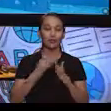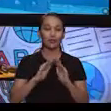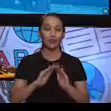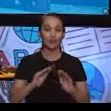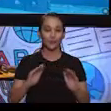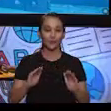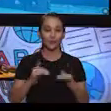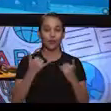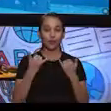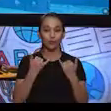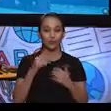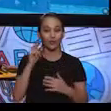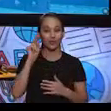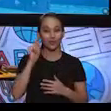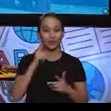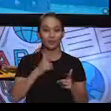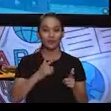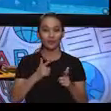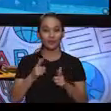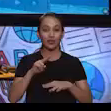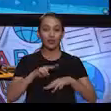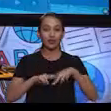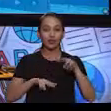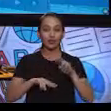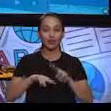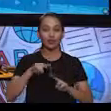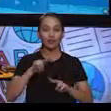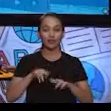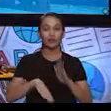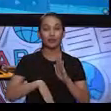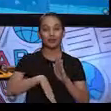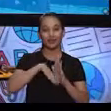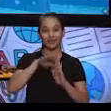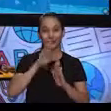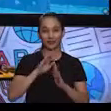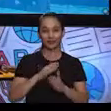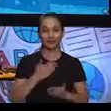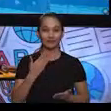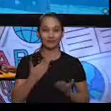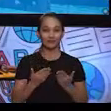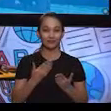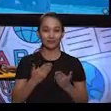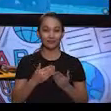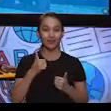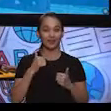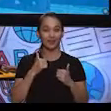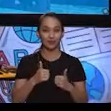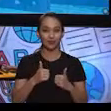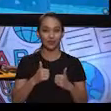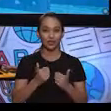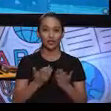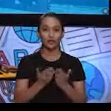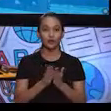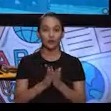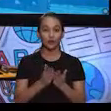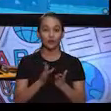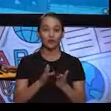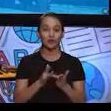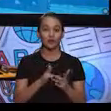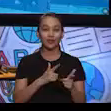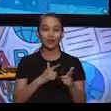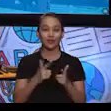o'quvchilar, darsga tayyormisiz? Kayfiyatlaringiz yaxshimi? Unday bo'lsa, o'quv qurollaringizni, darsliklarni